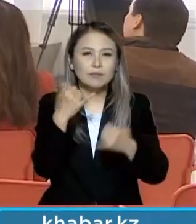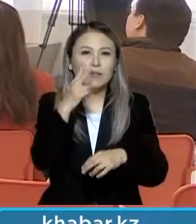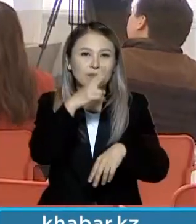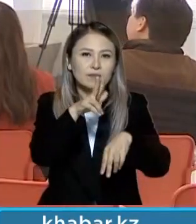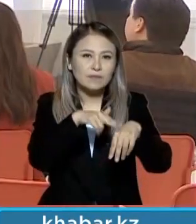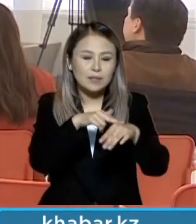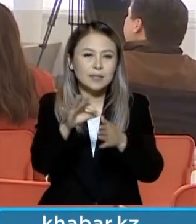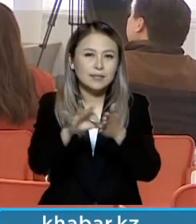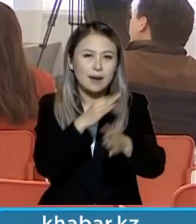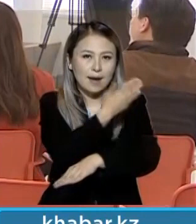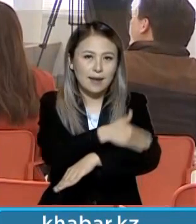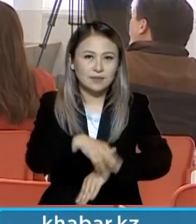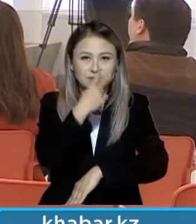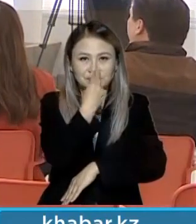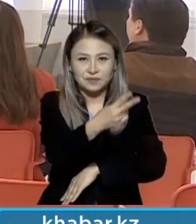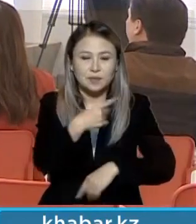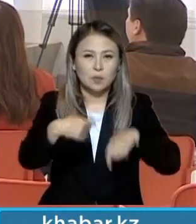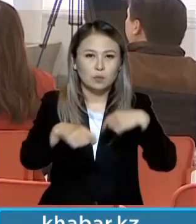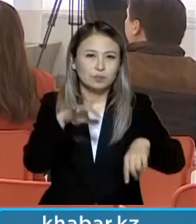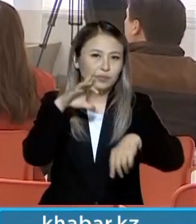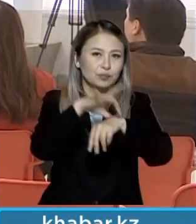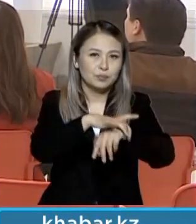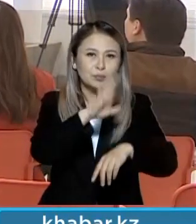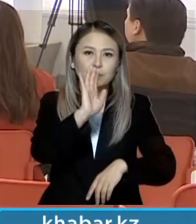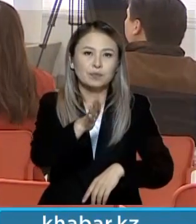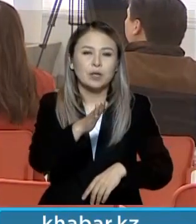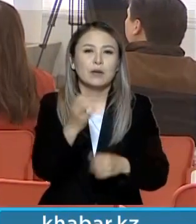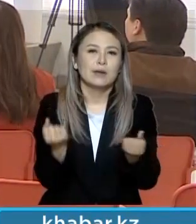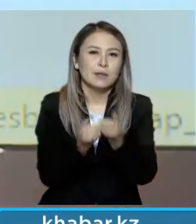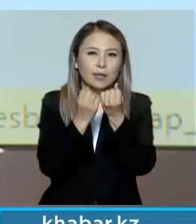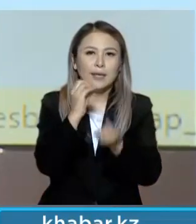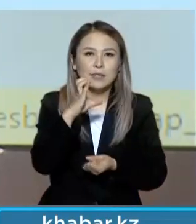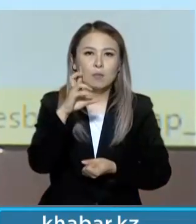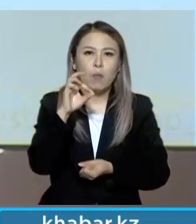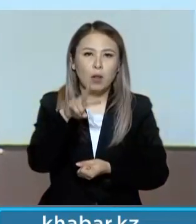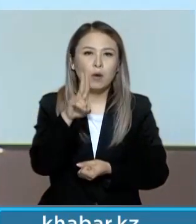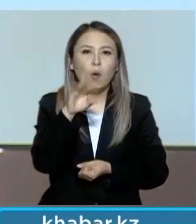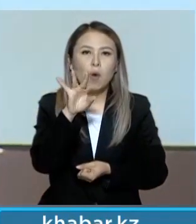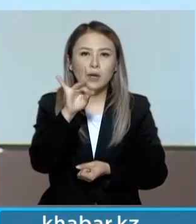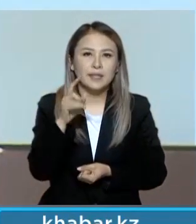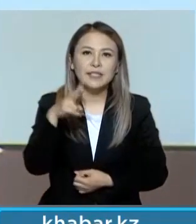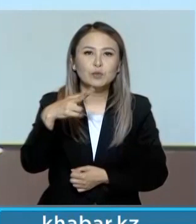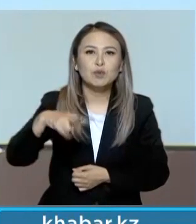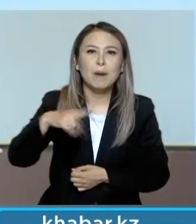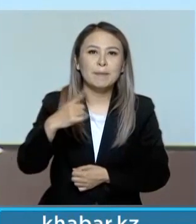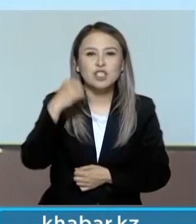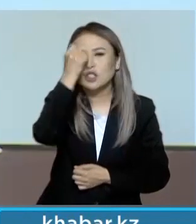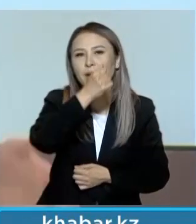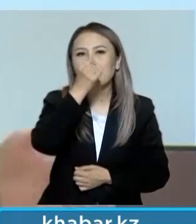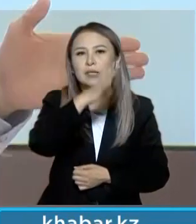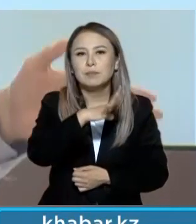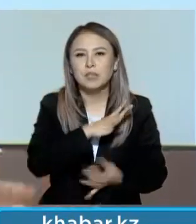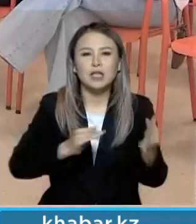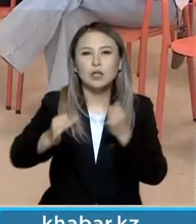белгіленген мекенжайды көріп, есірткі саудагерлерін құрықтайды. Қолдау көрсеткен Еспол қоры 2021 жылдан бері есірткі қылмысына